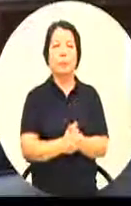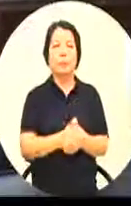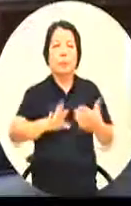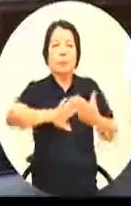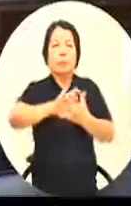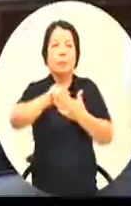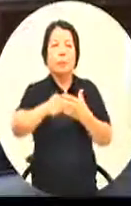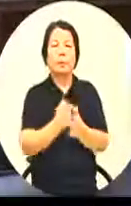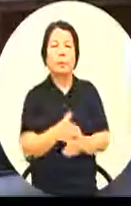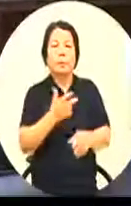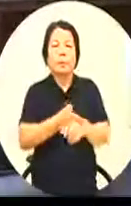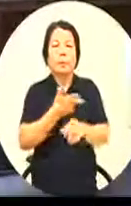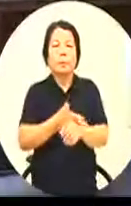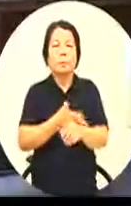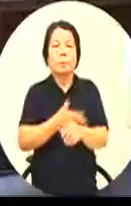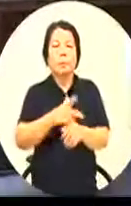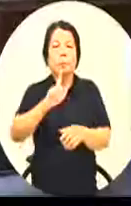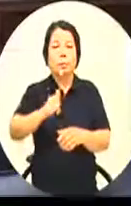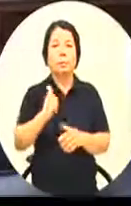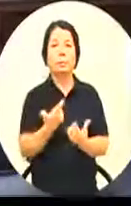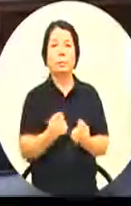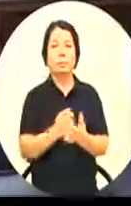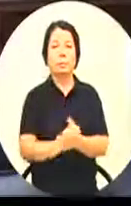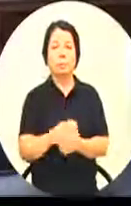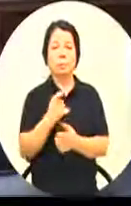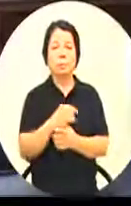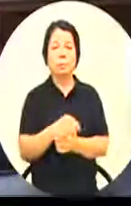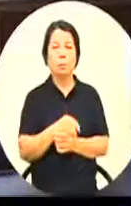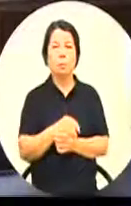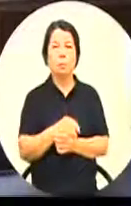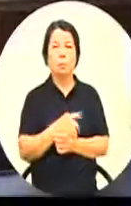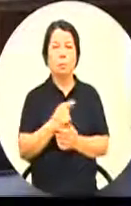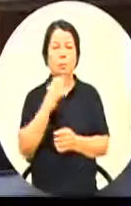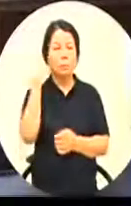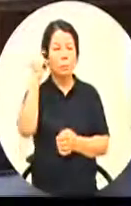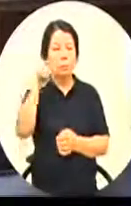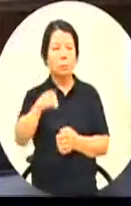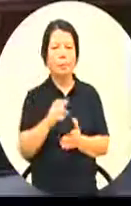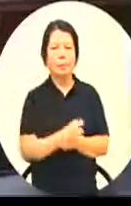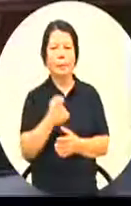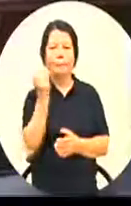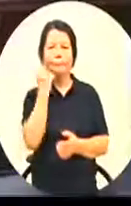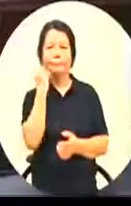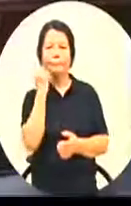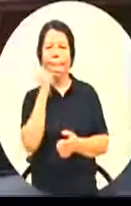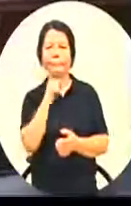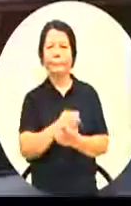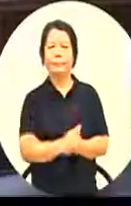就是数科的老师一样。那我就觉得说这怎么可能还有作假的空间呢，